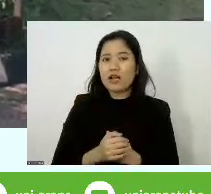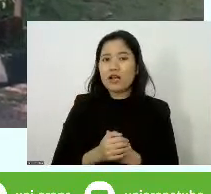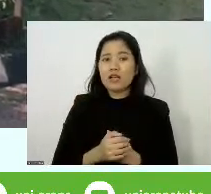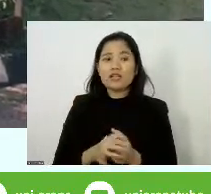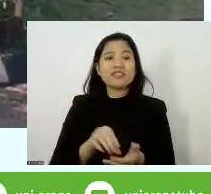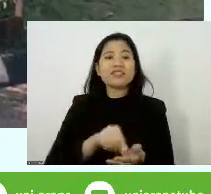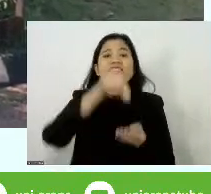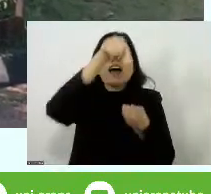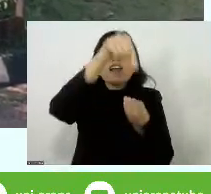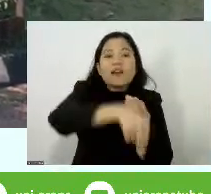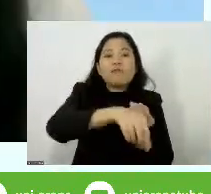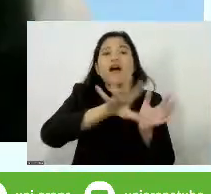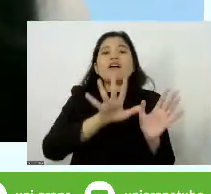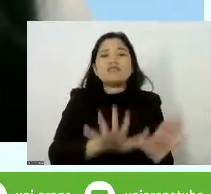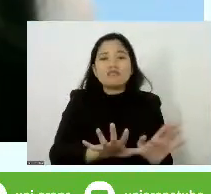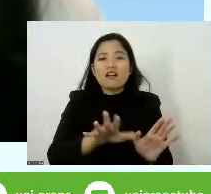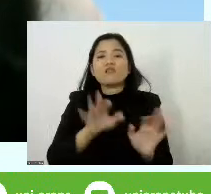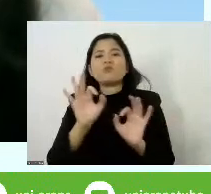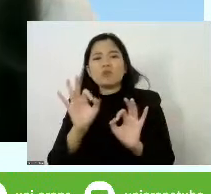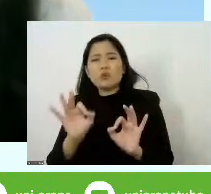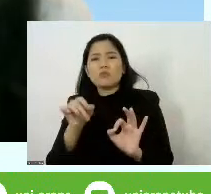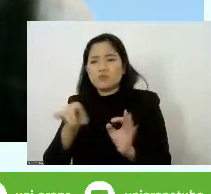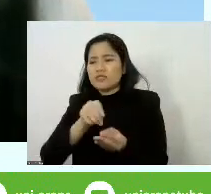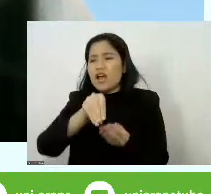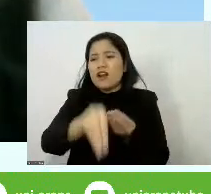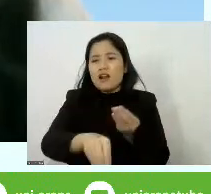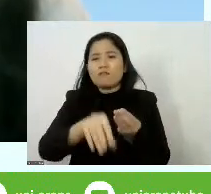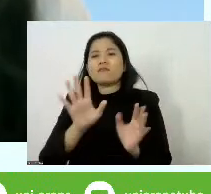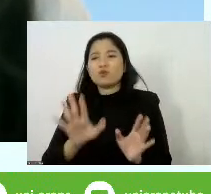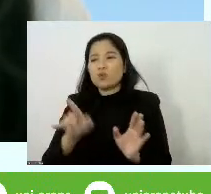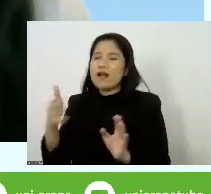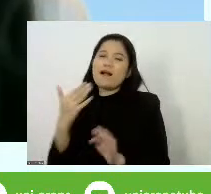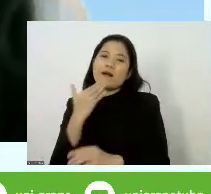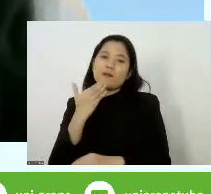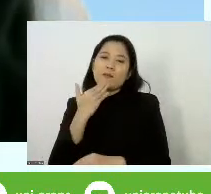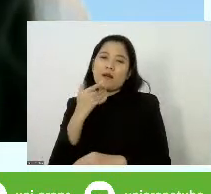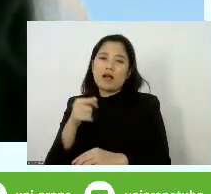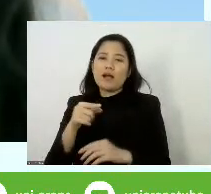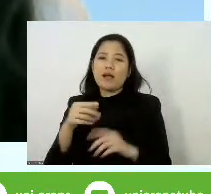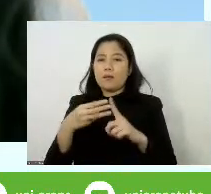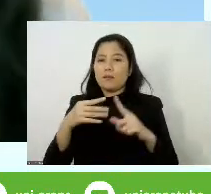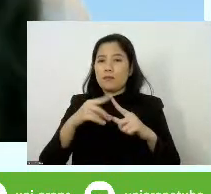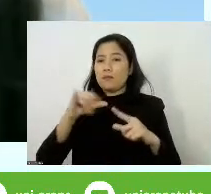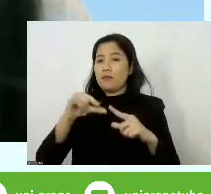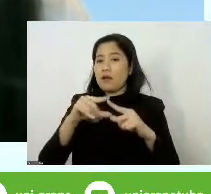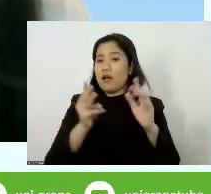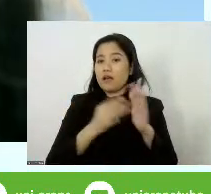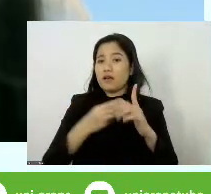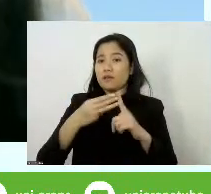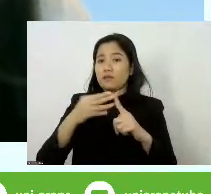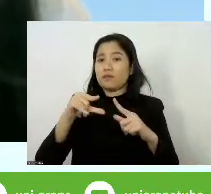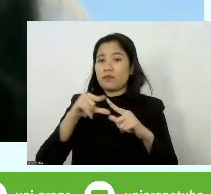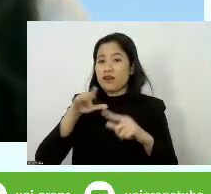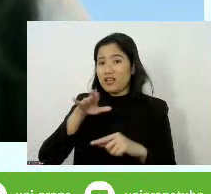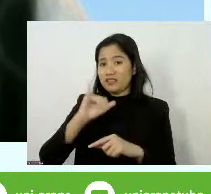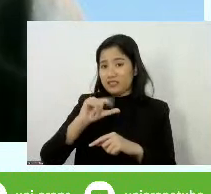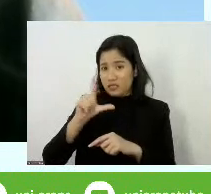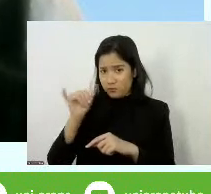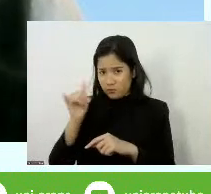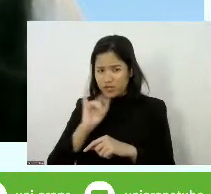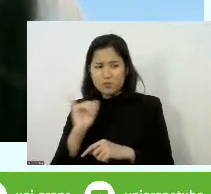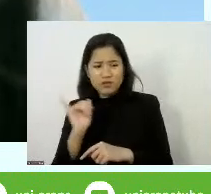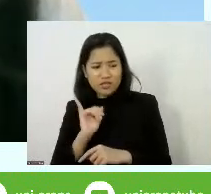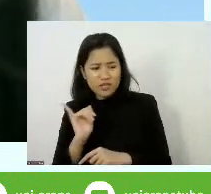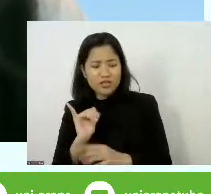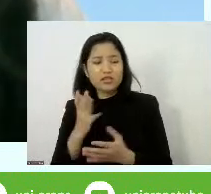cepat Oh iya segampang itu Brasil itu bisa sampai pakai sampai kayak apa ya Kayak rumput liar